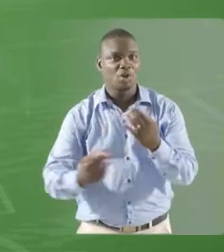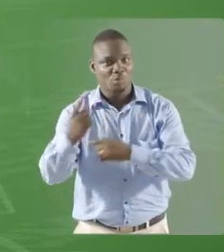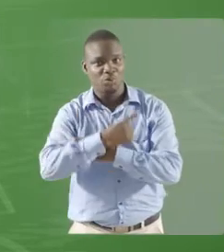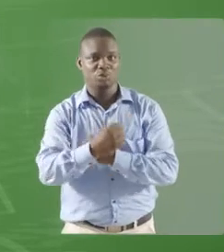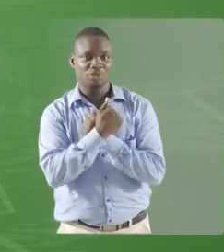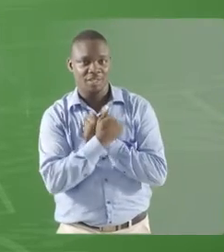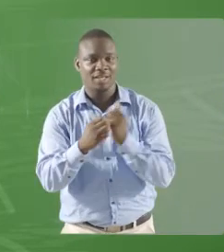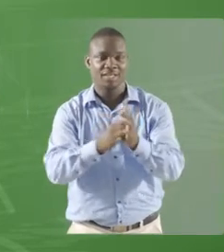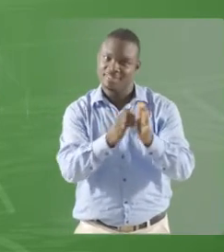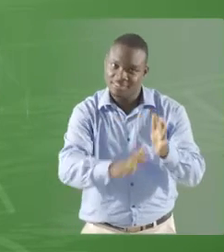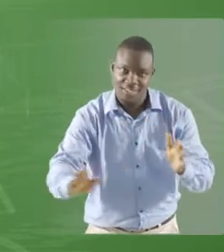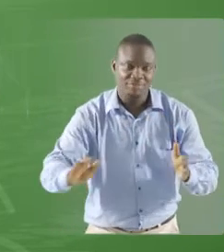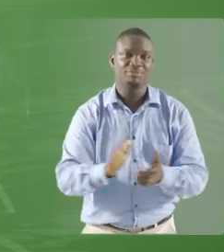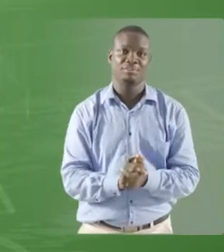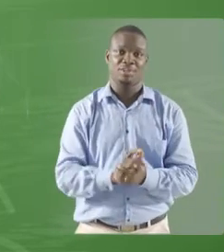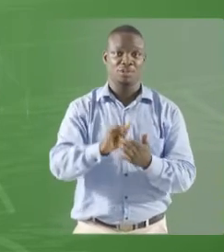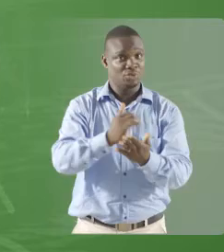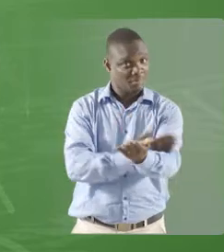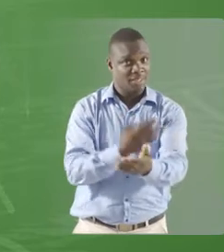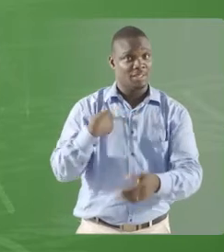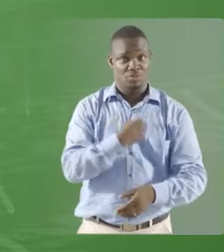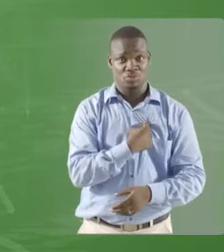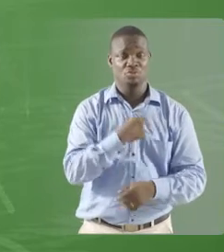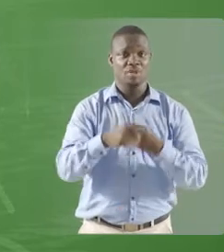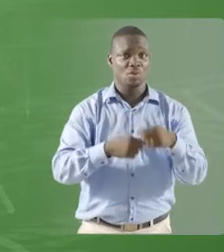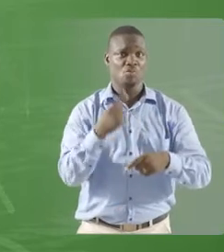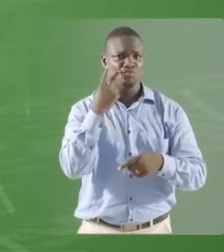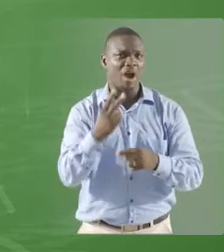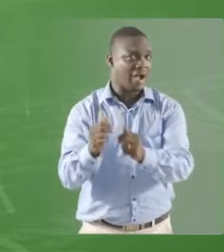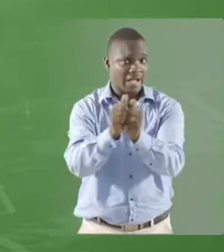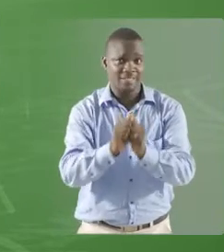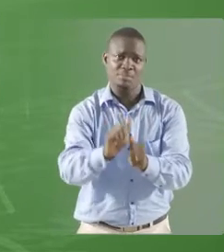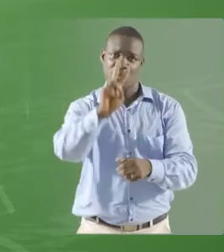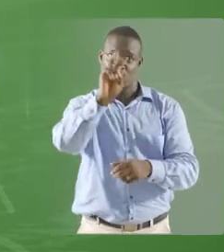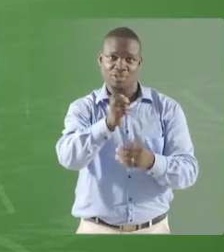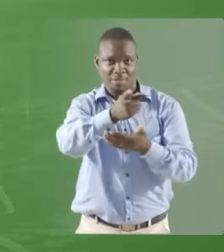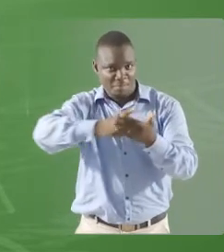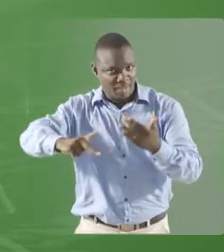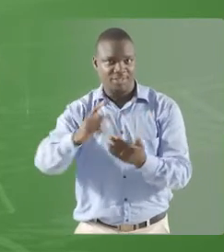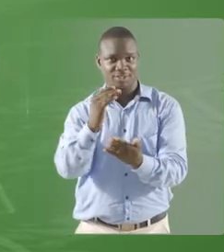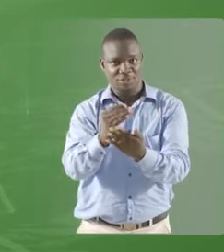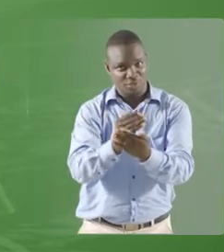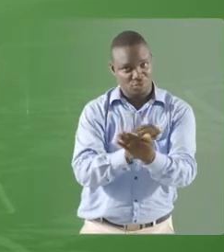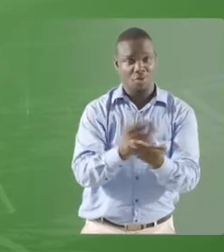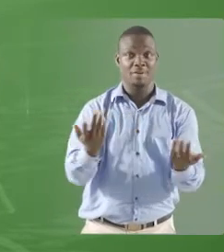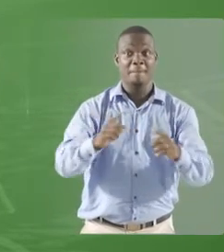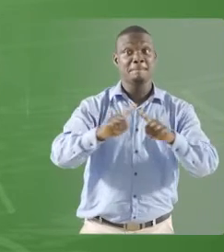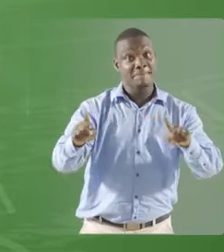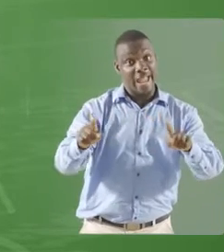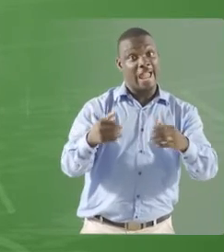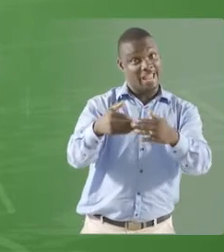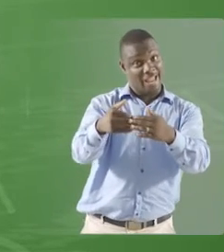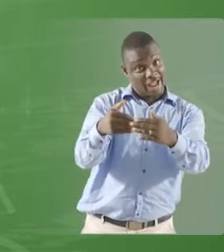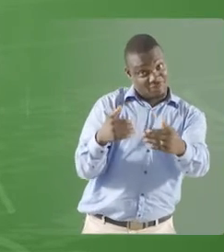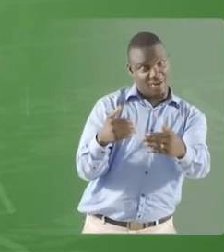Bonjour chers élèves, ce matin nous allons ensemble découvrir la deuxième partie de notre leçon. Mais bien avant, nous